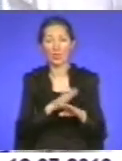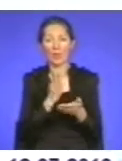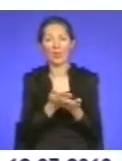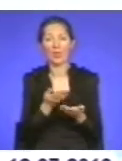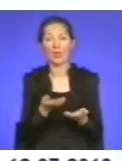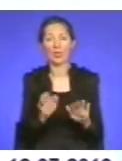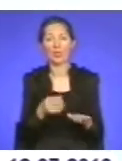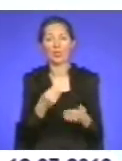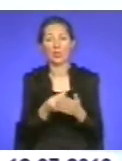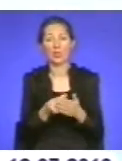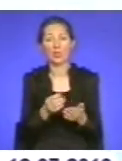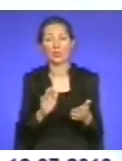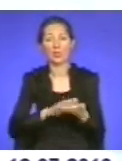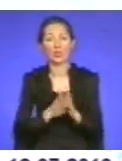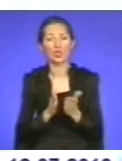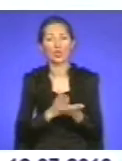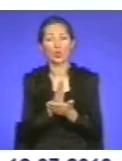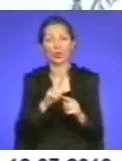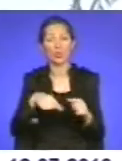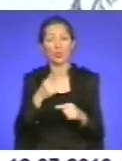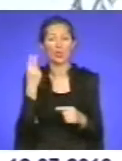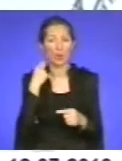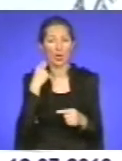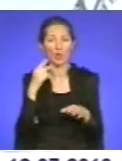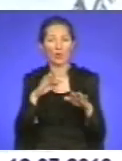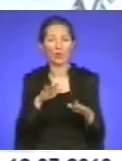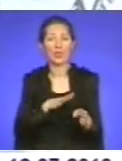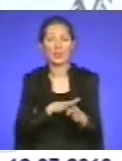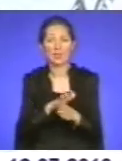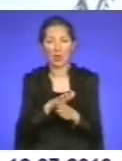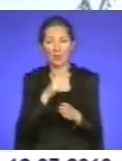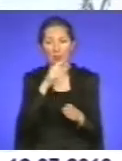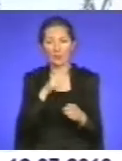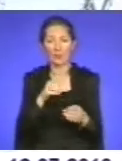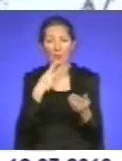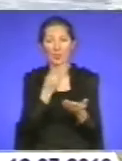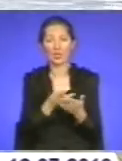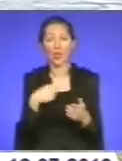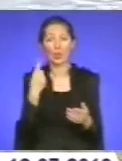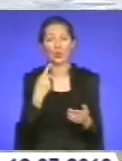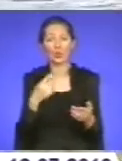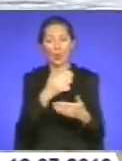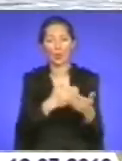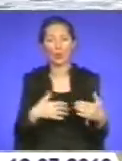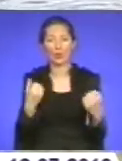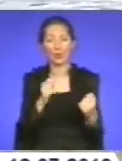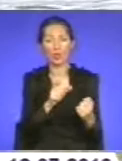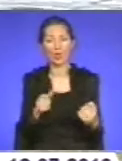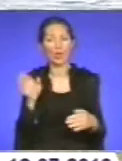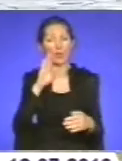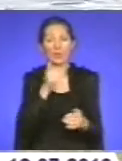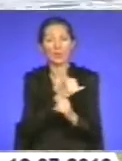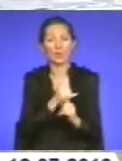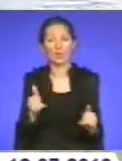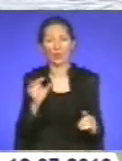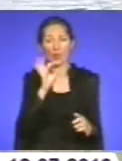фінансове становище служби. Через борги виконувати заходи, передбачені обласною програмою рятування людей на воді, неможливо,